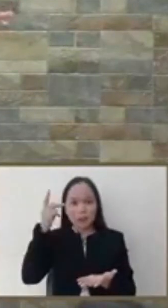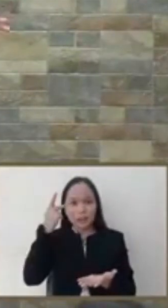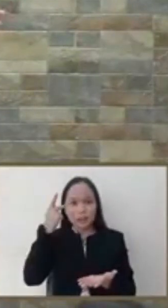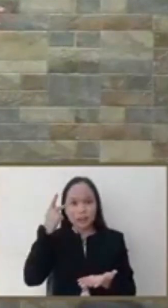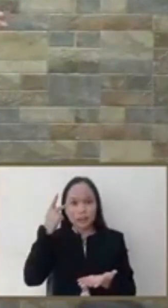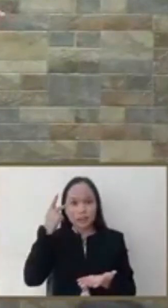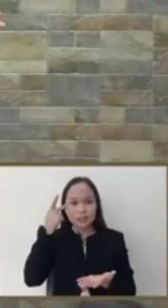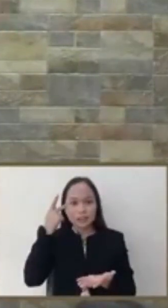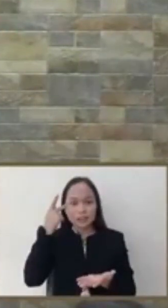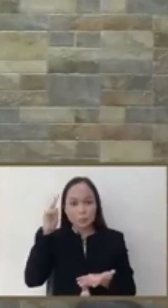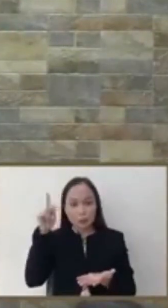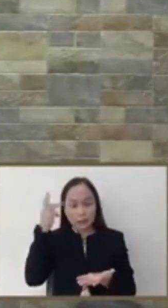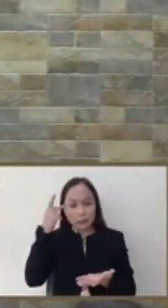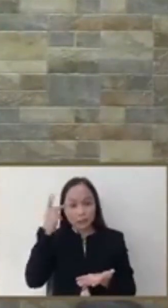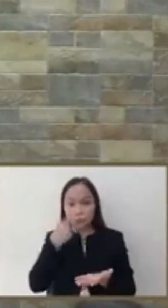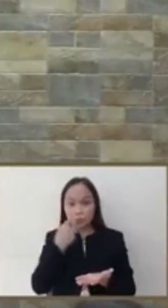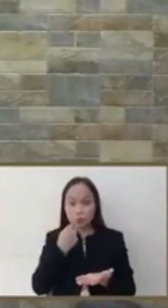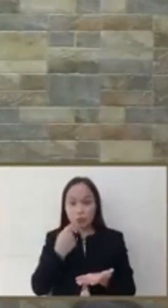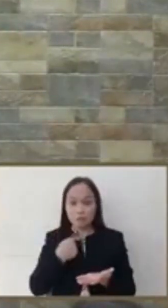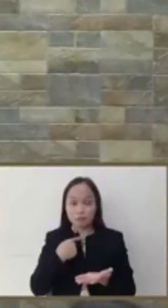Greek word of the word